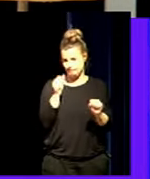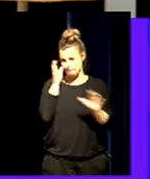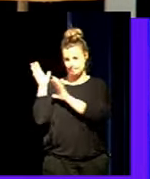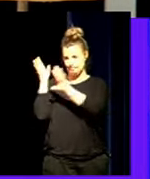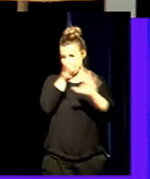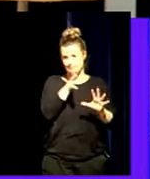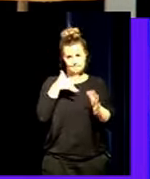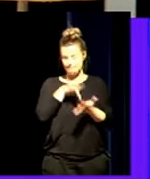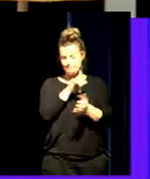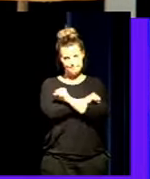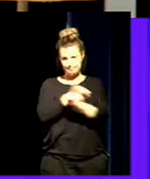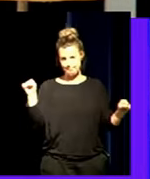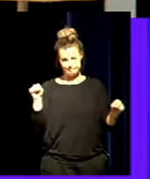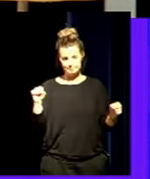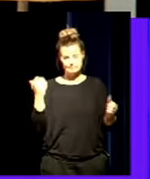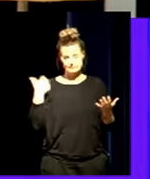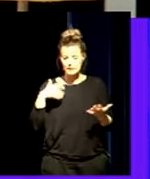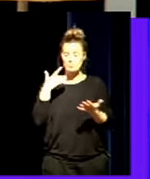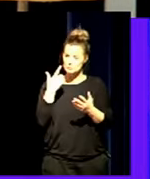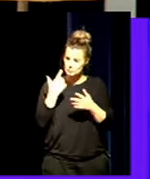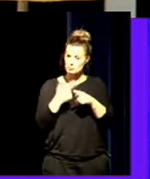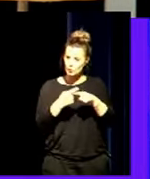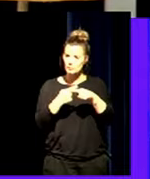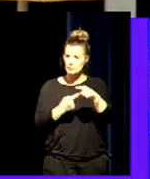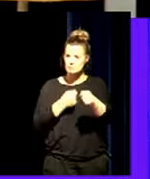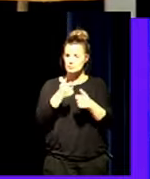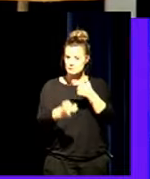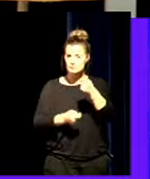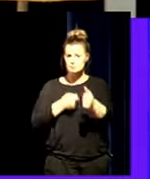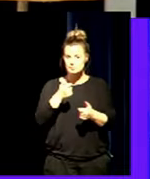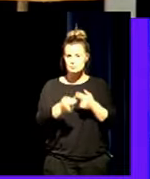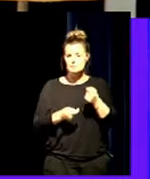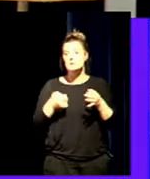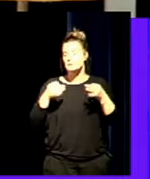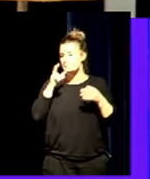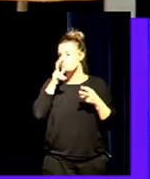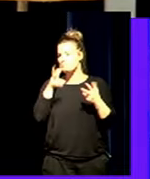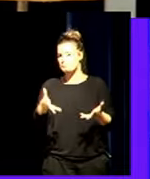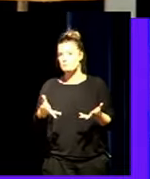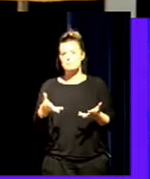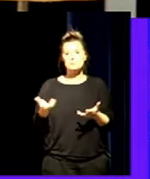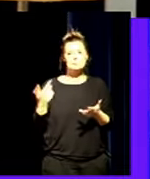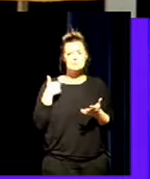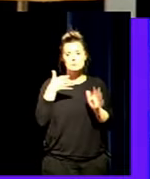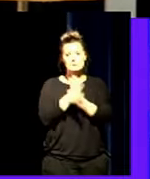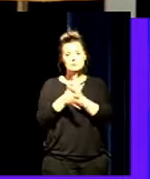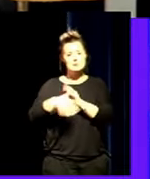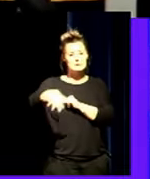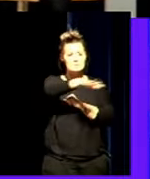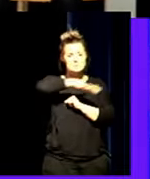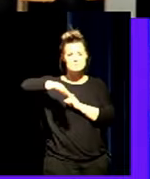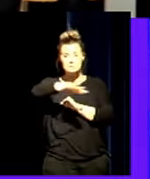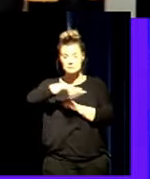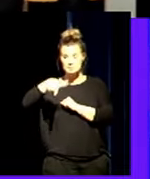Ez dinezkoa da, joango gara, bale, politiko-poliki eta horrezeretik ainarrantzitzua da horrelako espazioak izatea eta